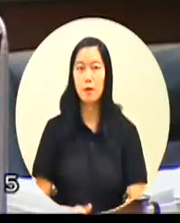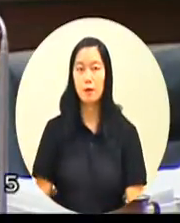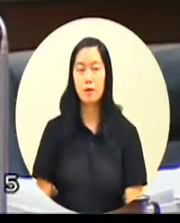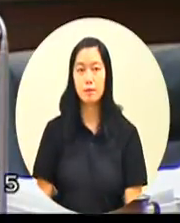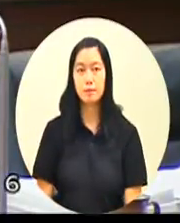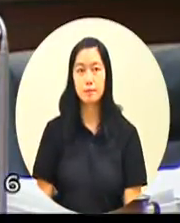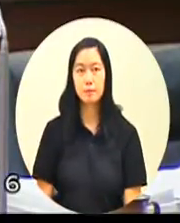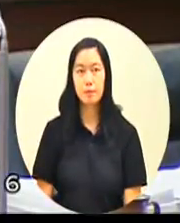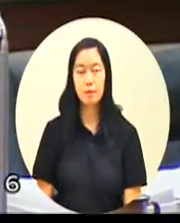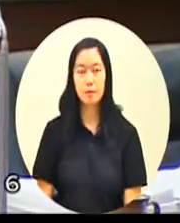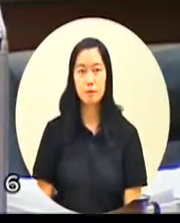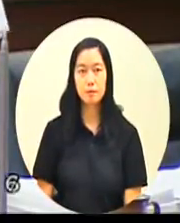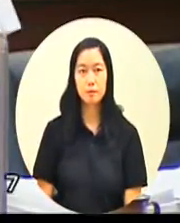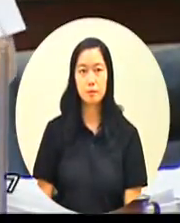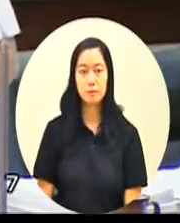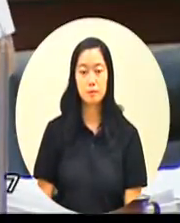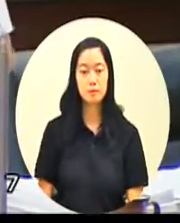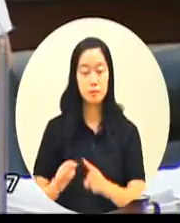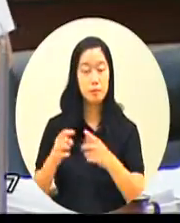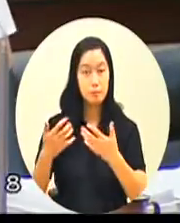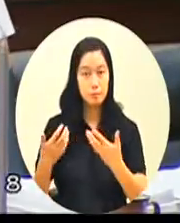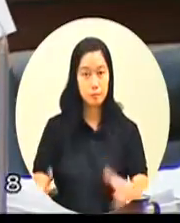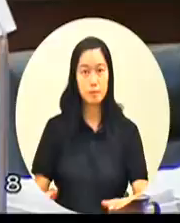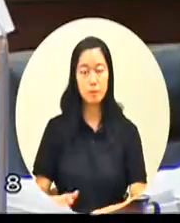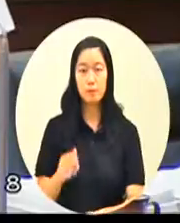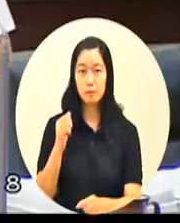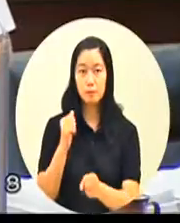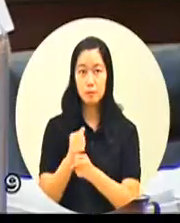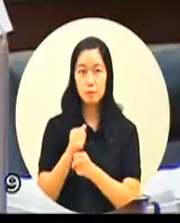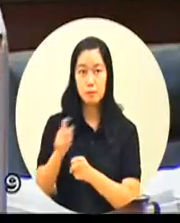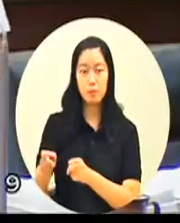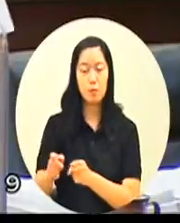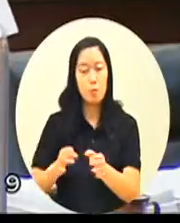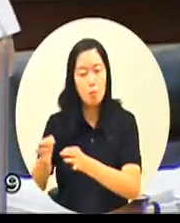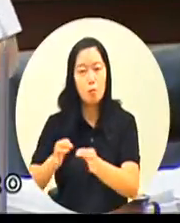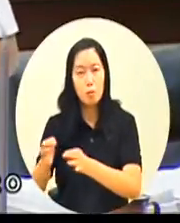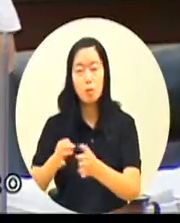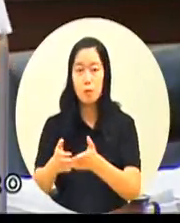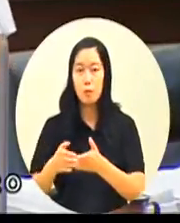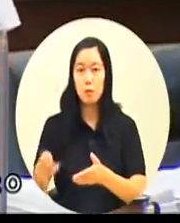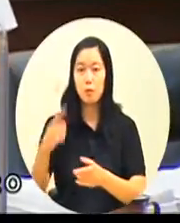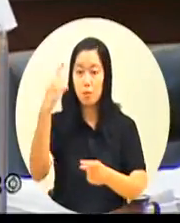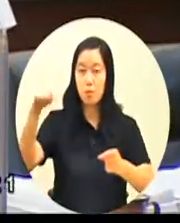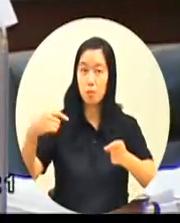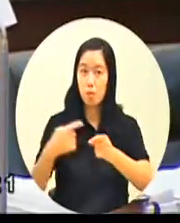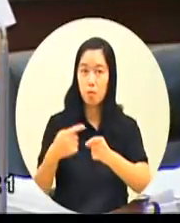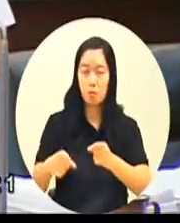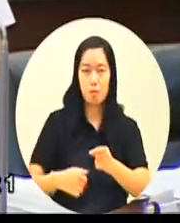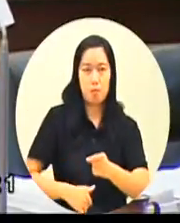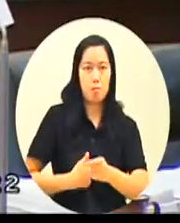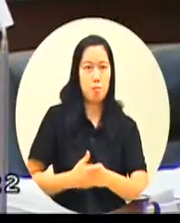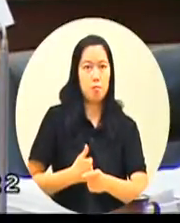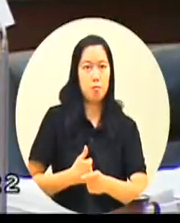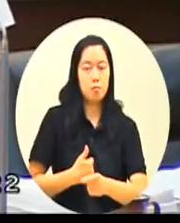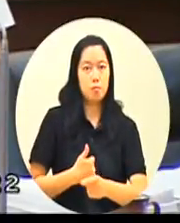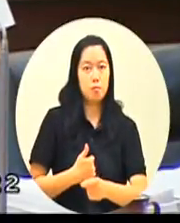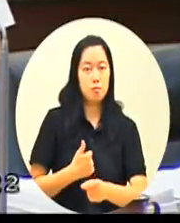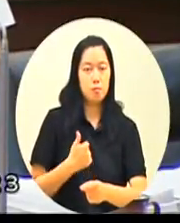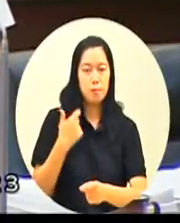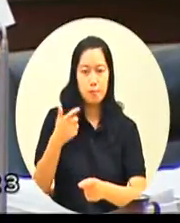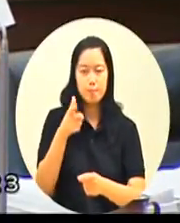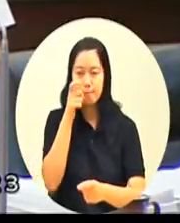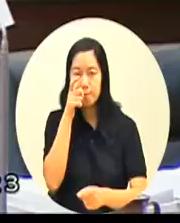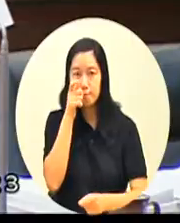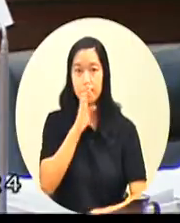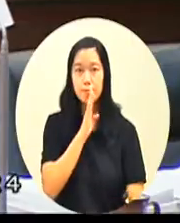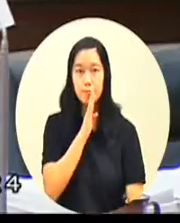的当很多人要去做这个买卖，明年我想明年度是一个很好的观察点，那